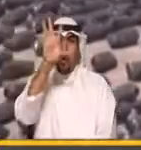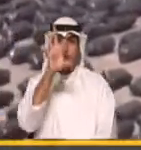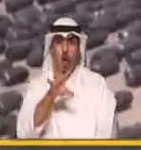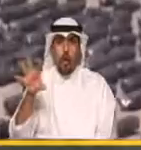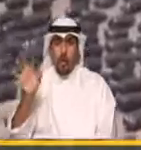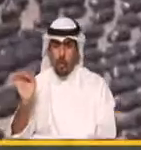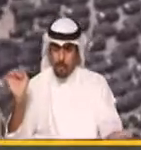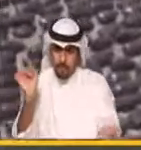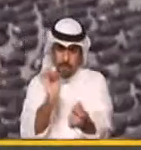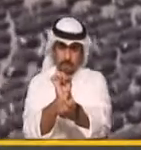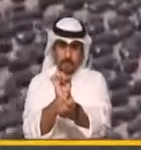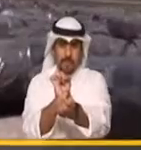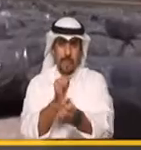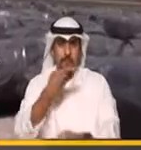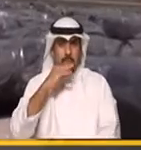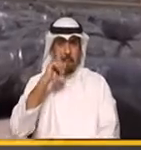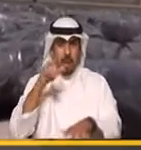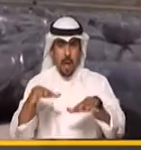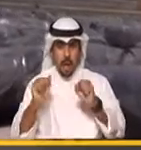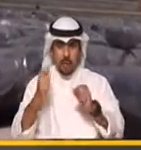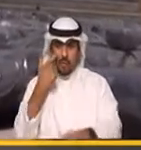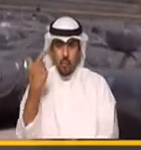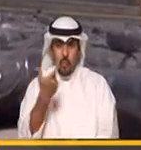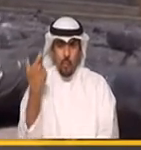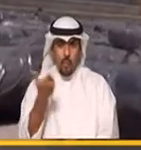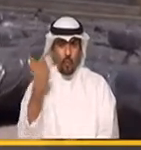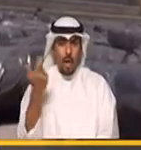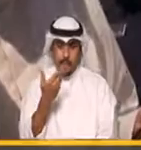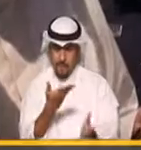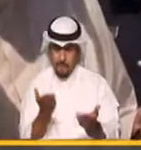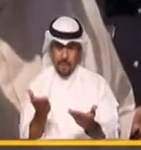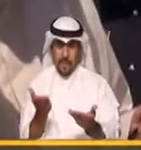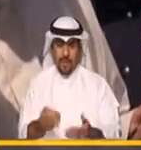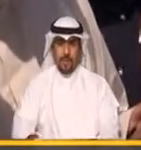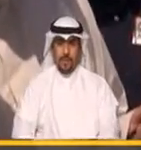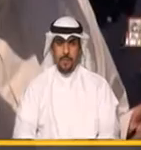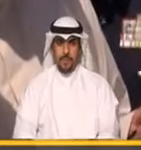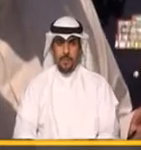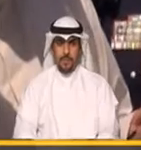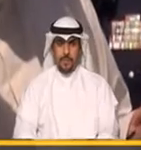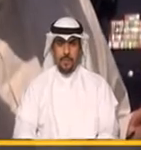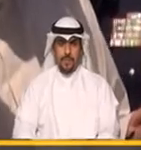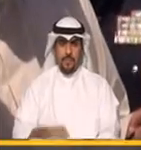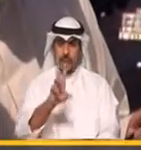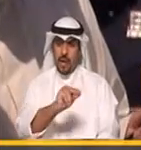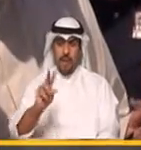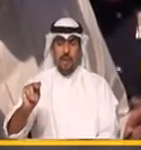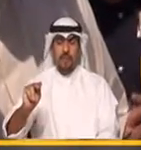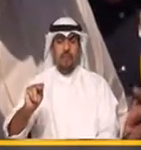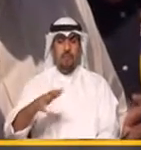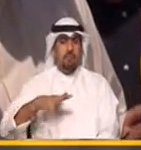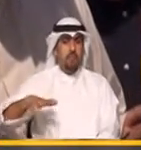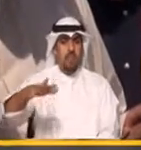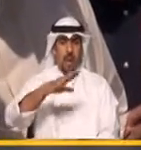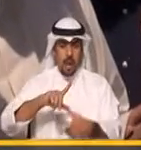الاشخاص وفي ايضا متابعه لبعض الاشخاص ان شاء الله المجلس ايض عندهم مشاكل مثل ما عندنا مشاكل